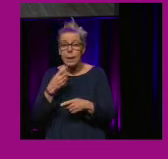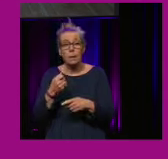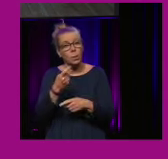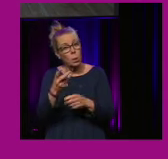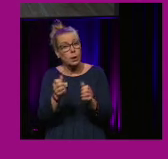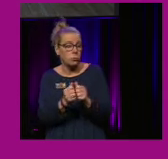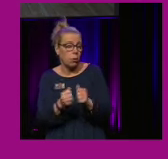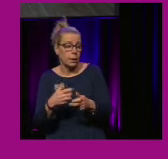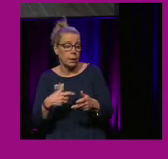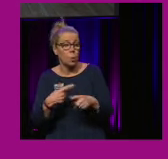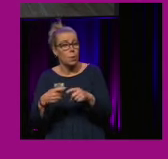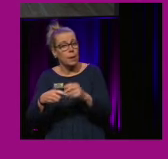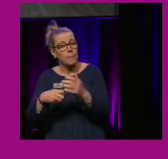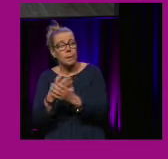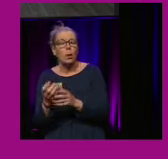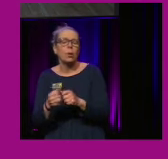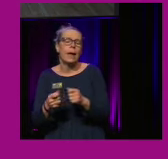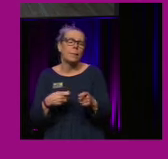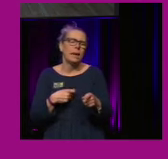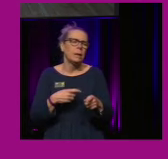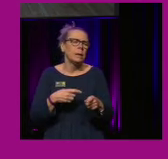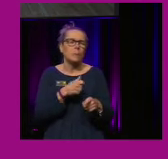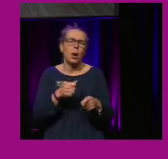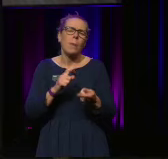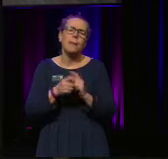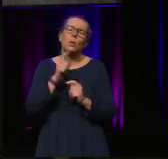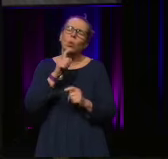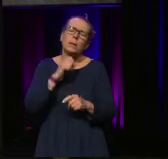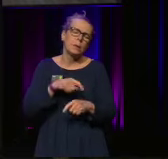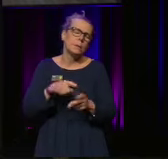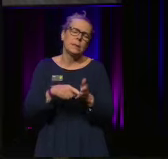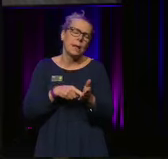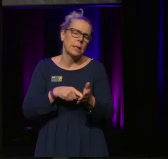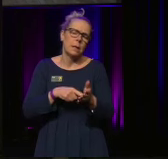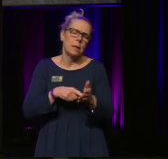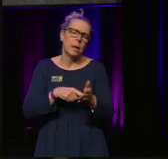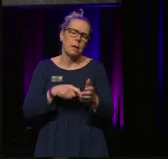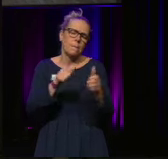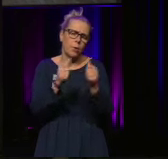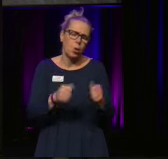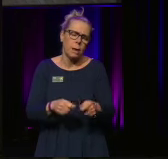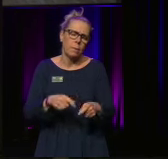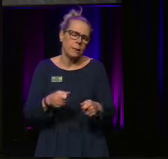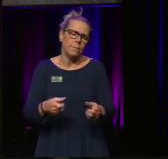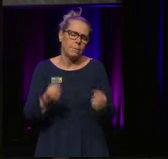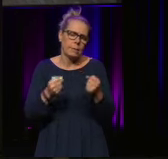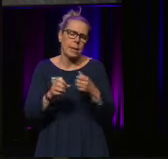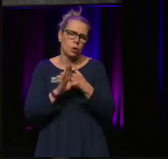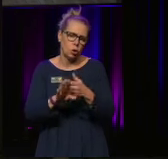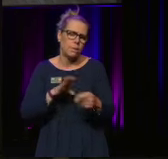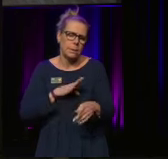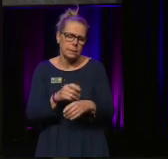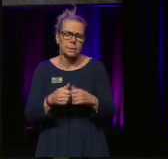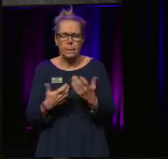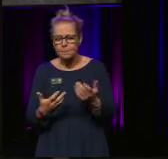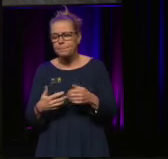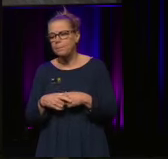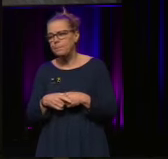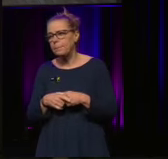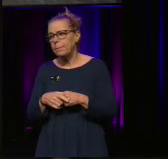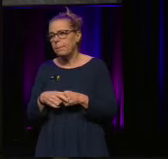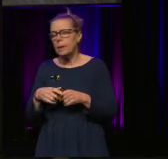man bara åtalas på särskilda, under särskilda former då man har ett starkt skydd för att, mot att bli fällt. Det finns jury och så vidare.